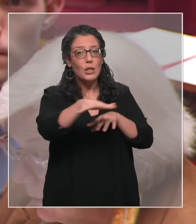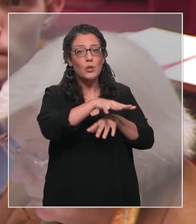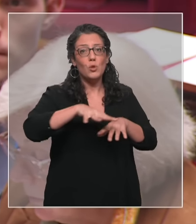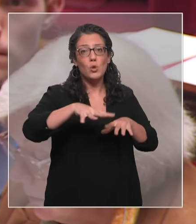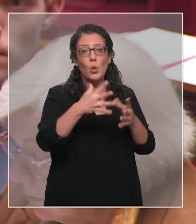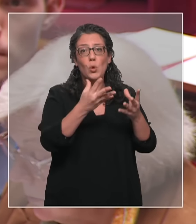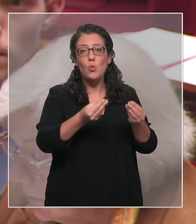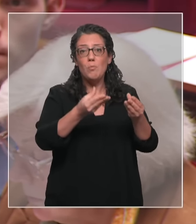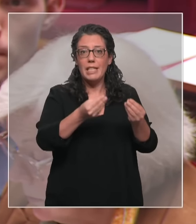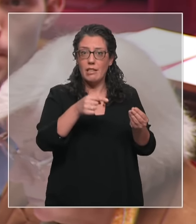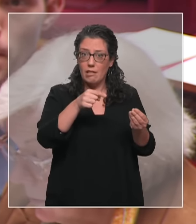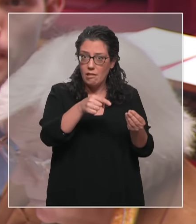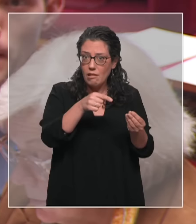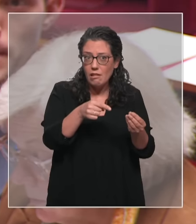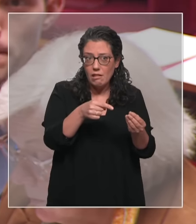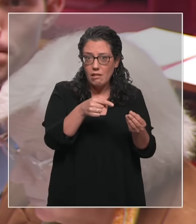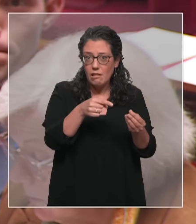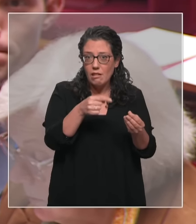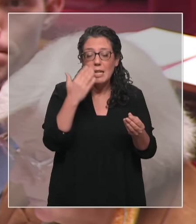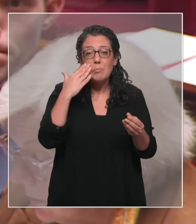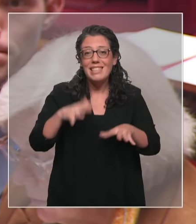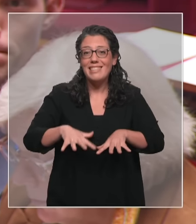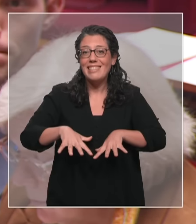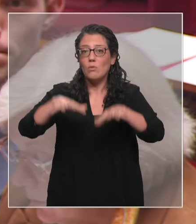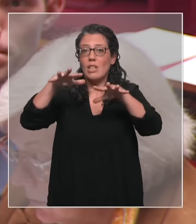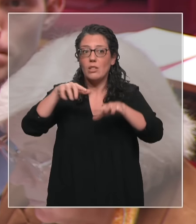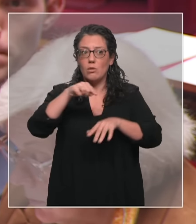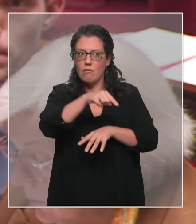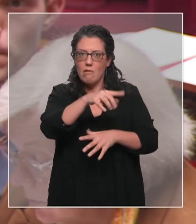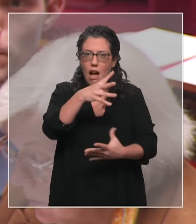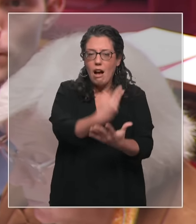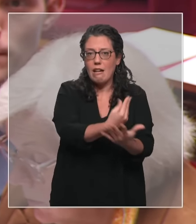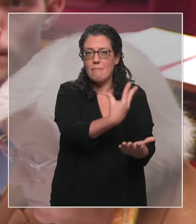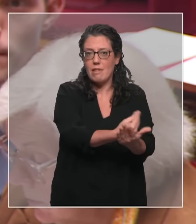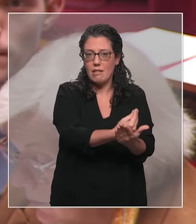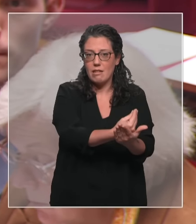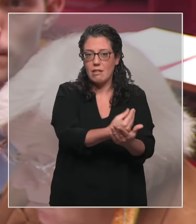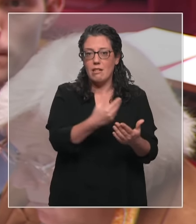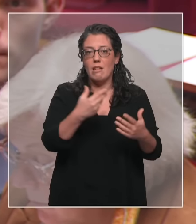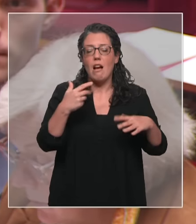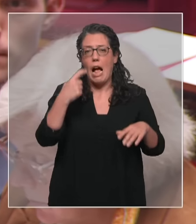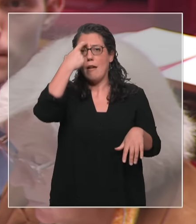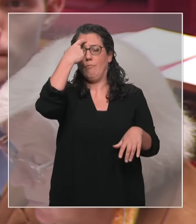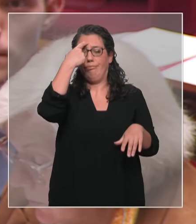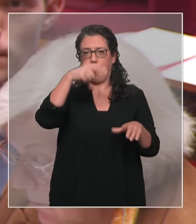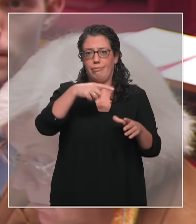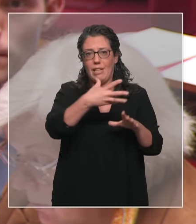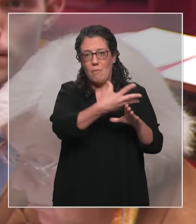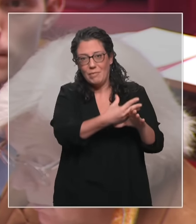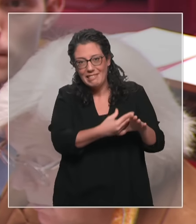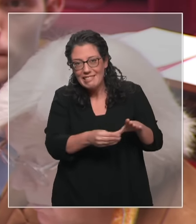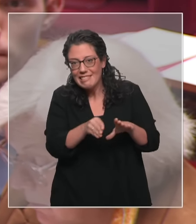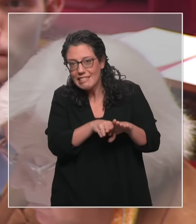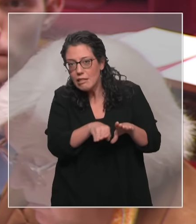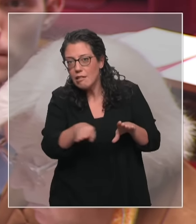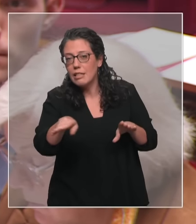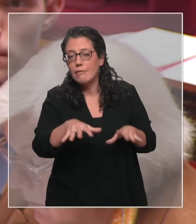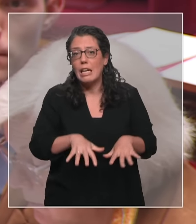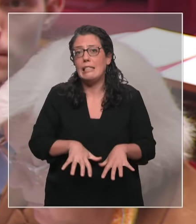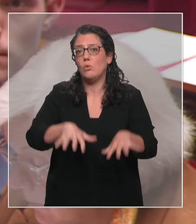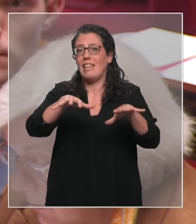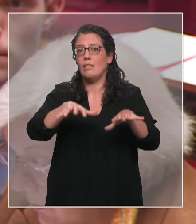des zones de captage lorsqu'il y a des inondations. Le fait de prévoir des zones d'expansion permet de freiner les inondations.